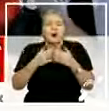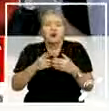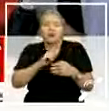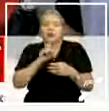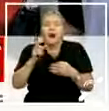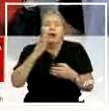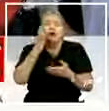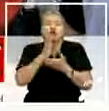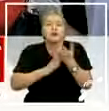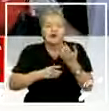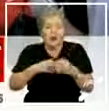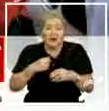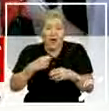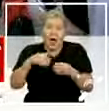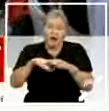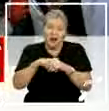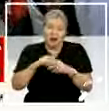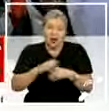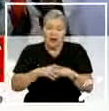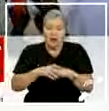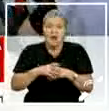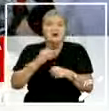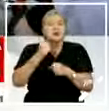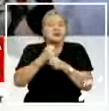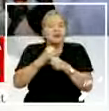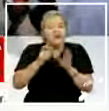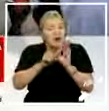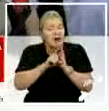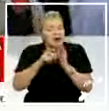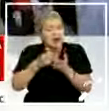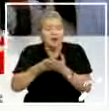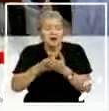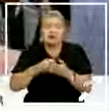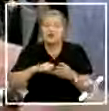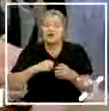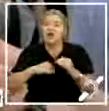aplicarea legii salarizării să fie una echitabilă și corectă.